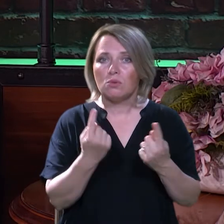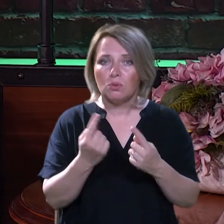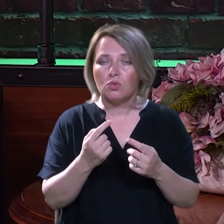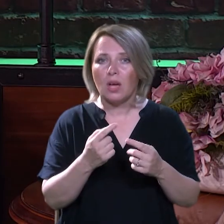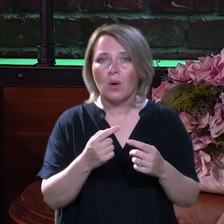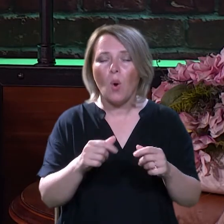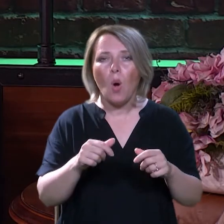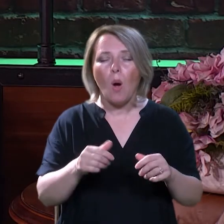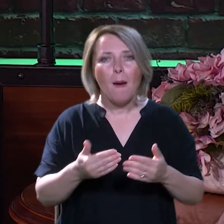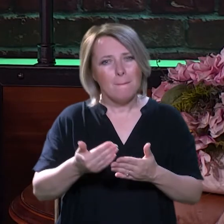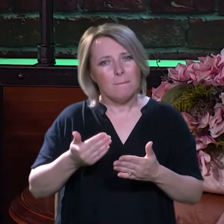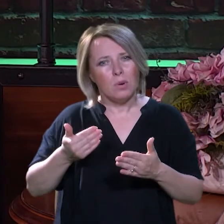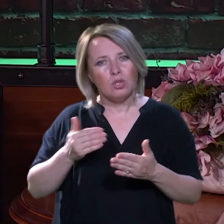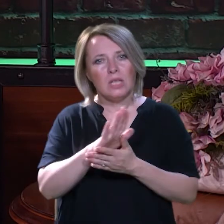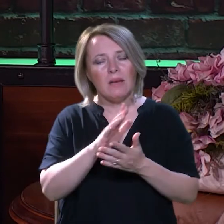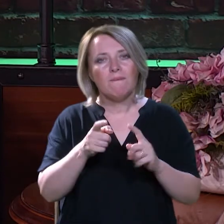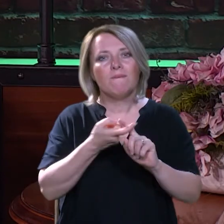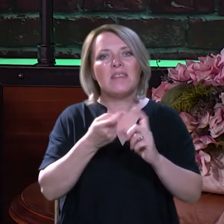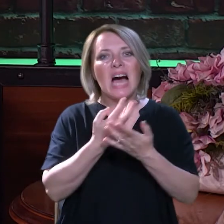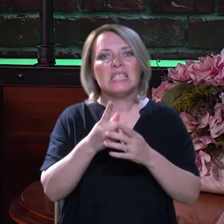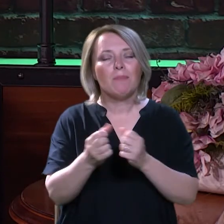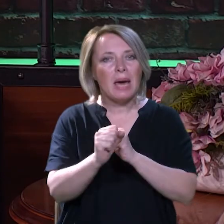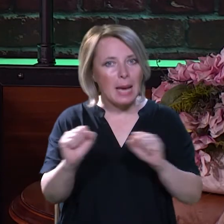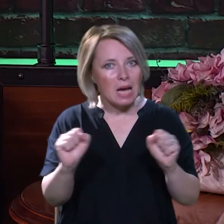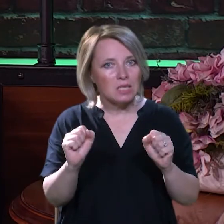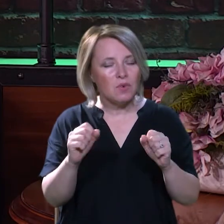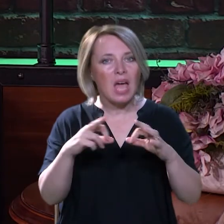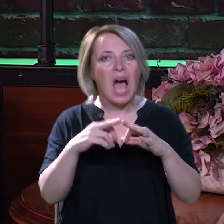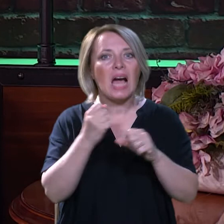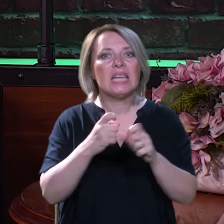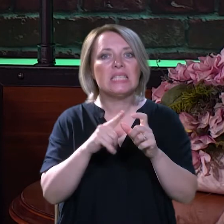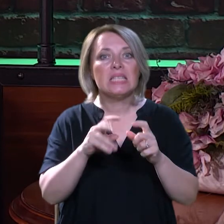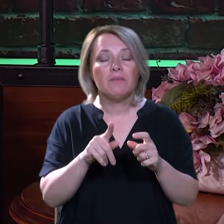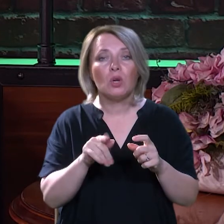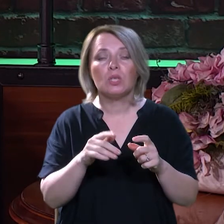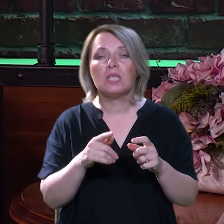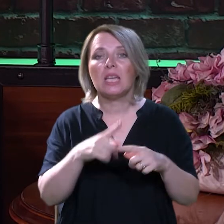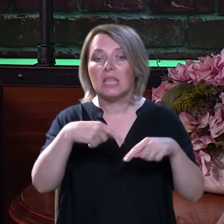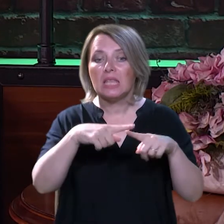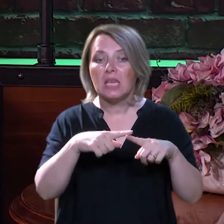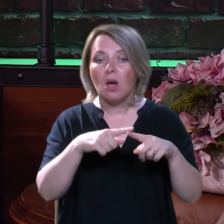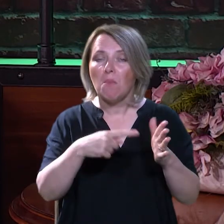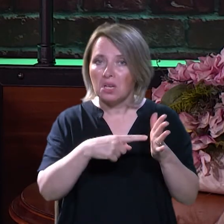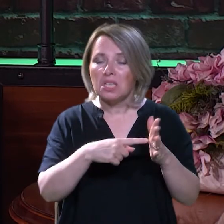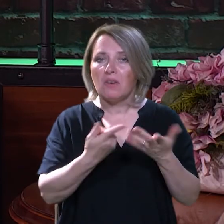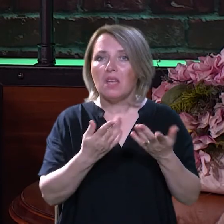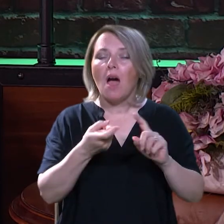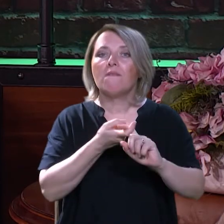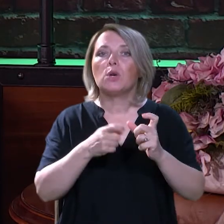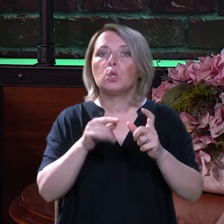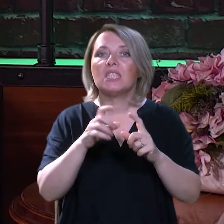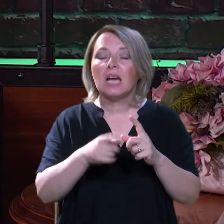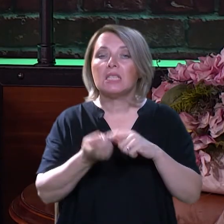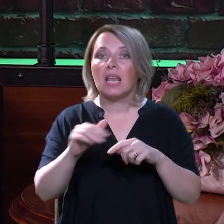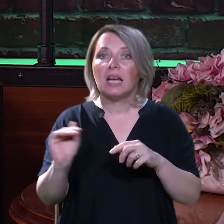u ranoj dobi, u tim početnim fazama, je agresivnost dio izražavanja frustracije. Ali kad je dijete već verbalno, kada